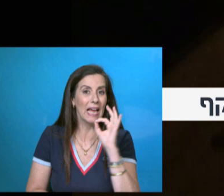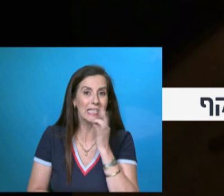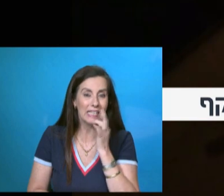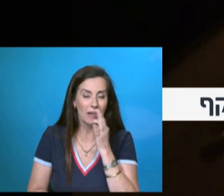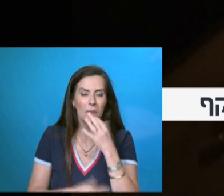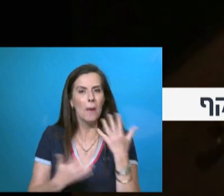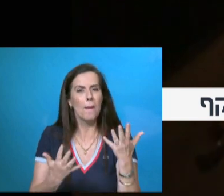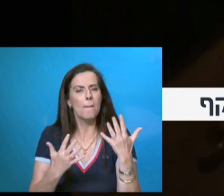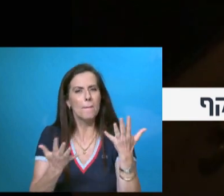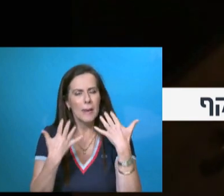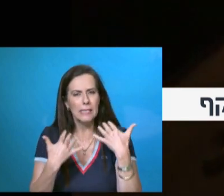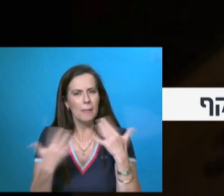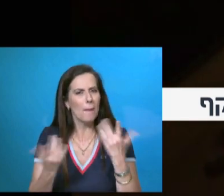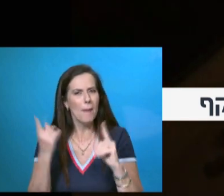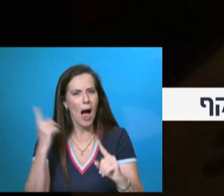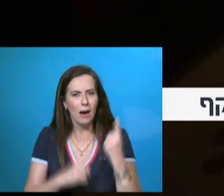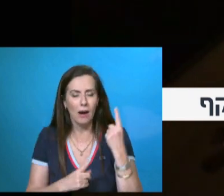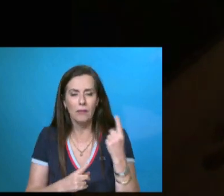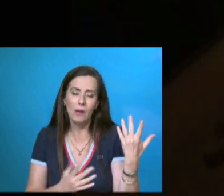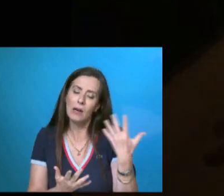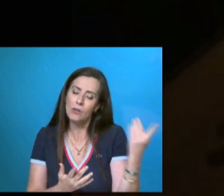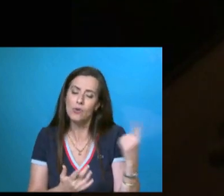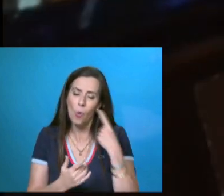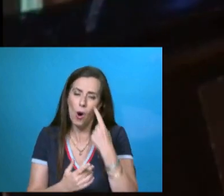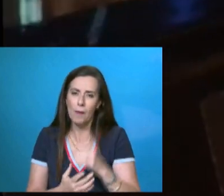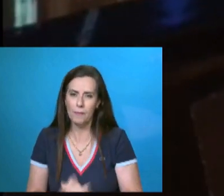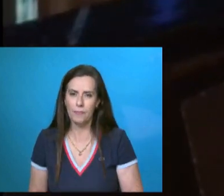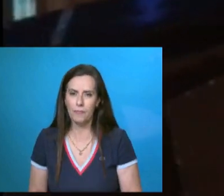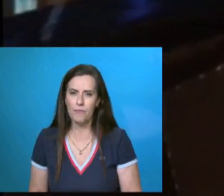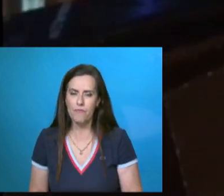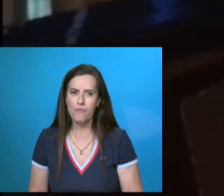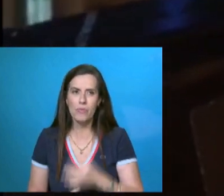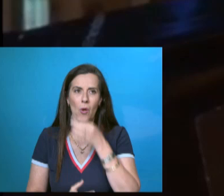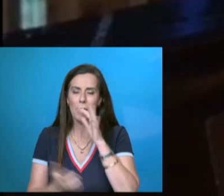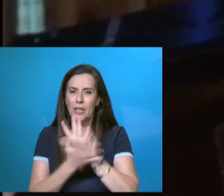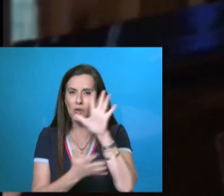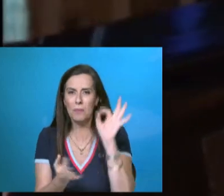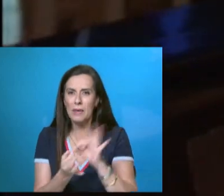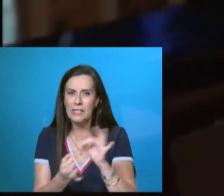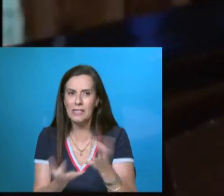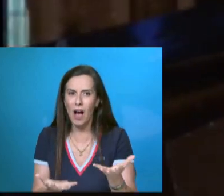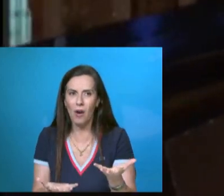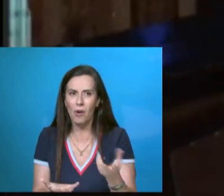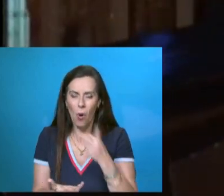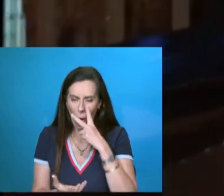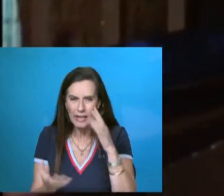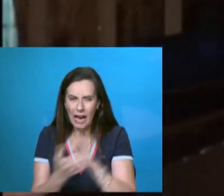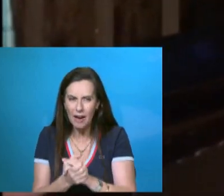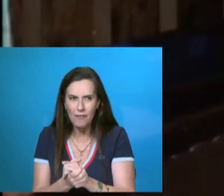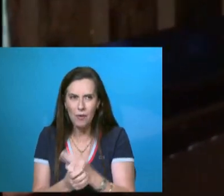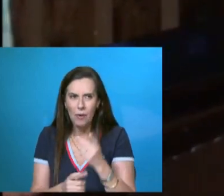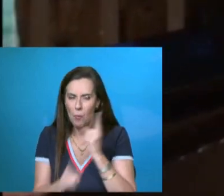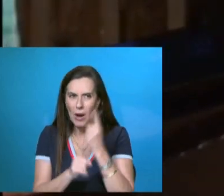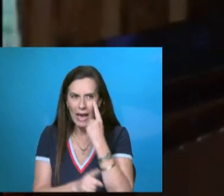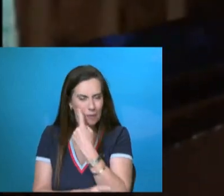על מה שהראה כעדות ממקור ראשון. הוא בן 15, הוא בסערת רגשות, הוא ראה את החבר שלו מול, מת לו מול